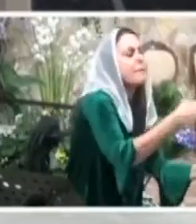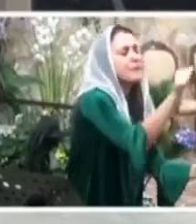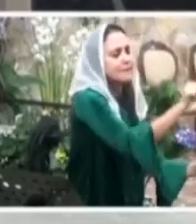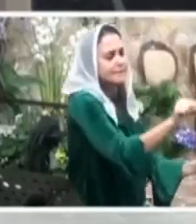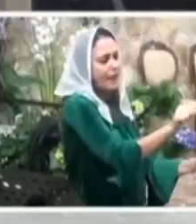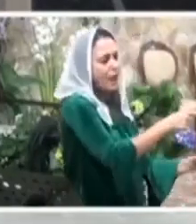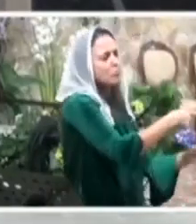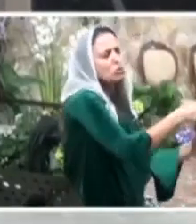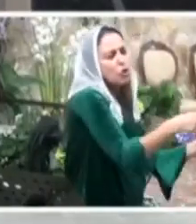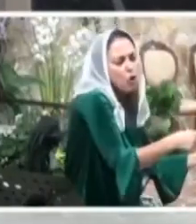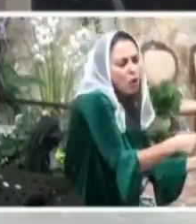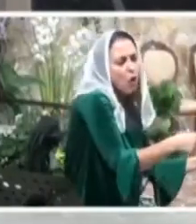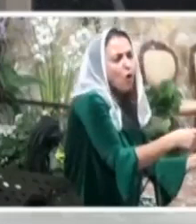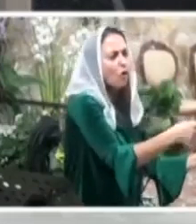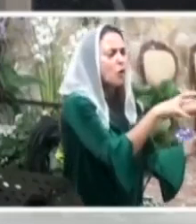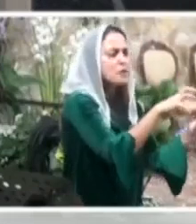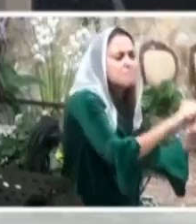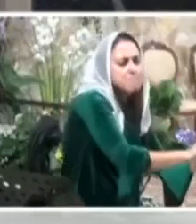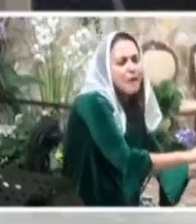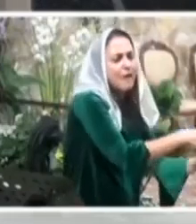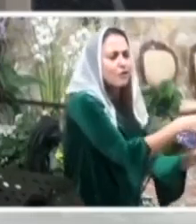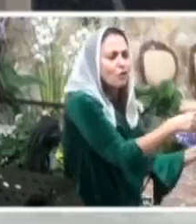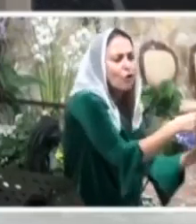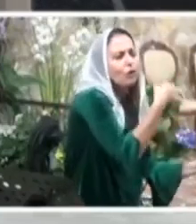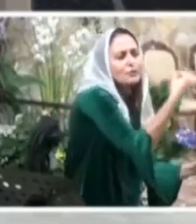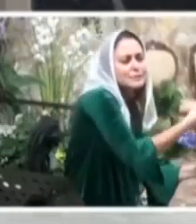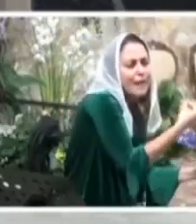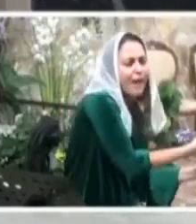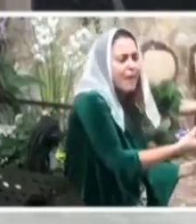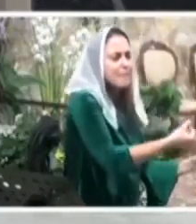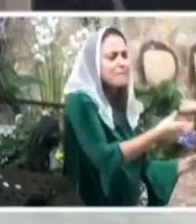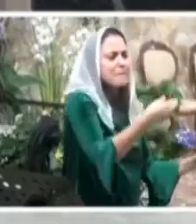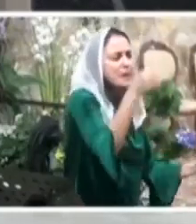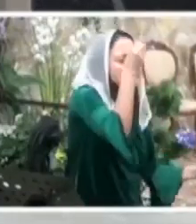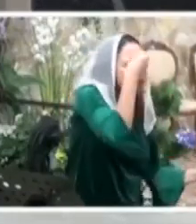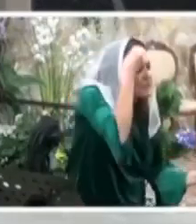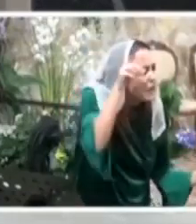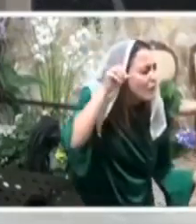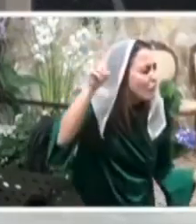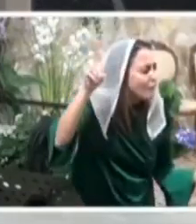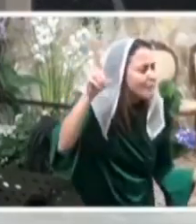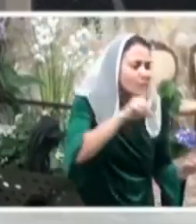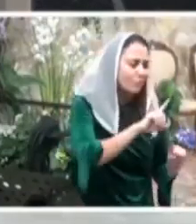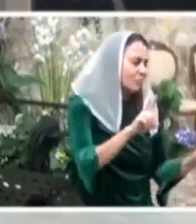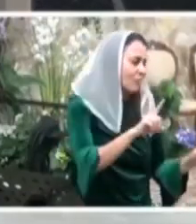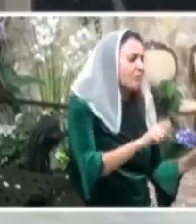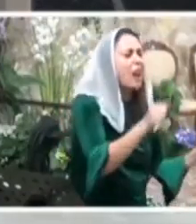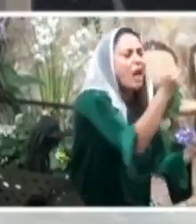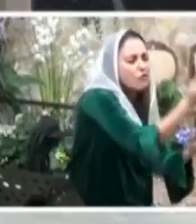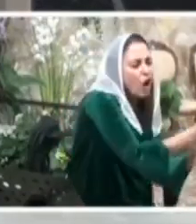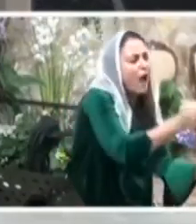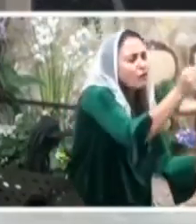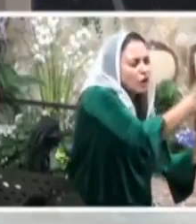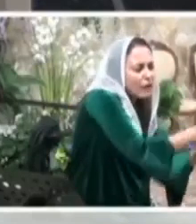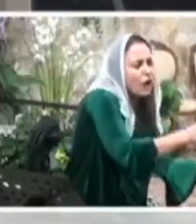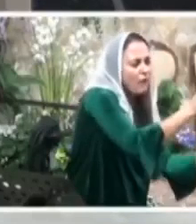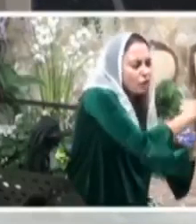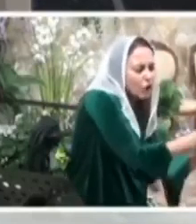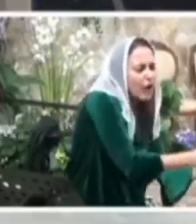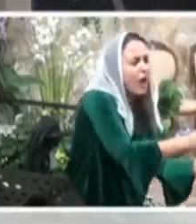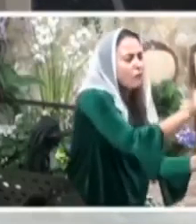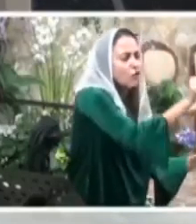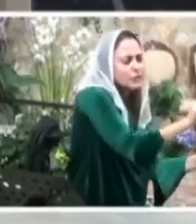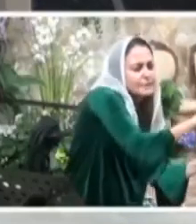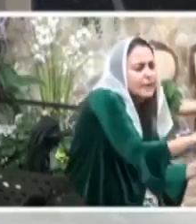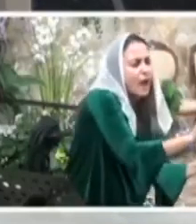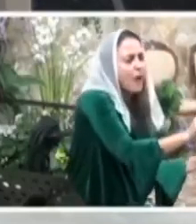si dedicavano a tutt'altro tranne a santificare, consacrare,